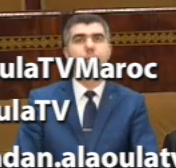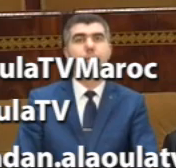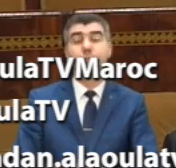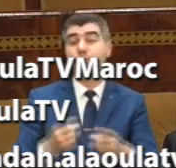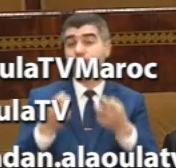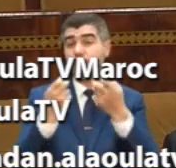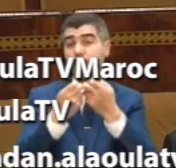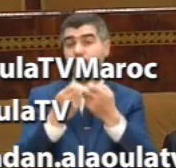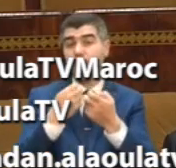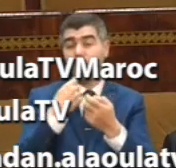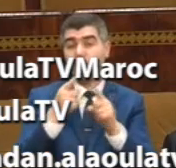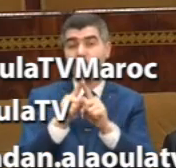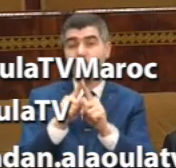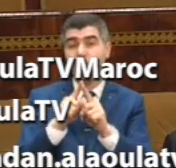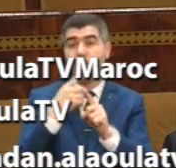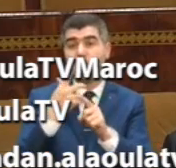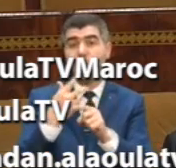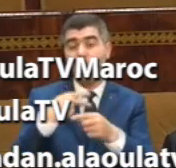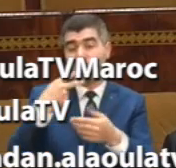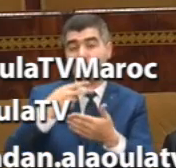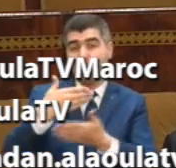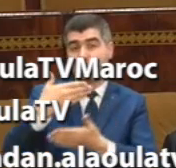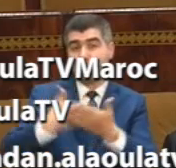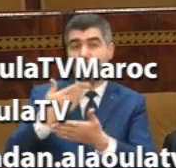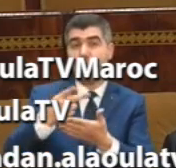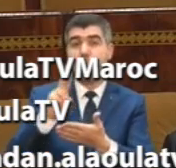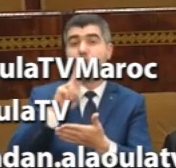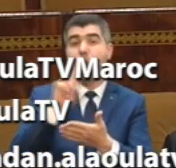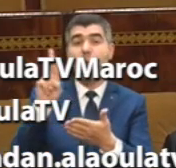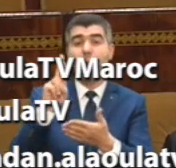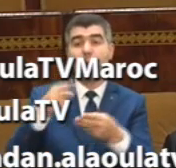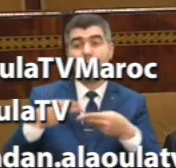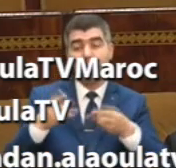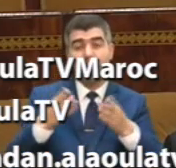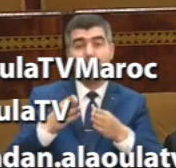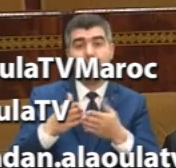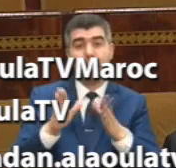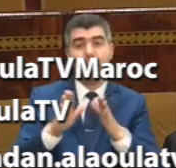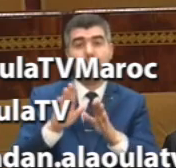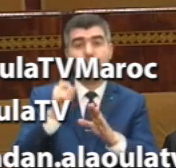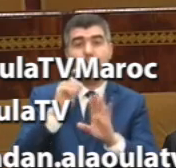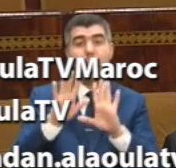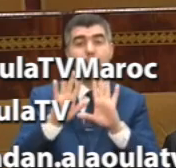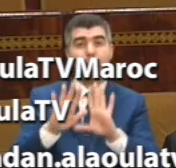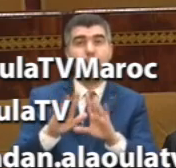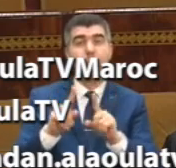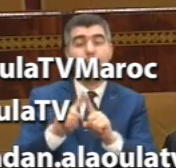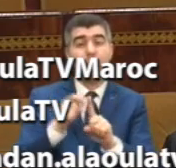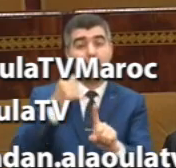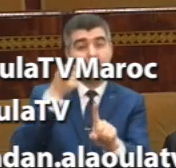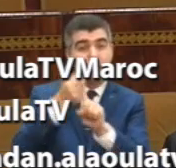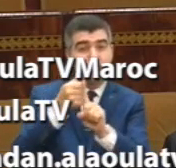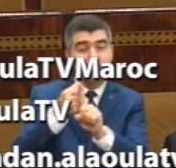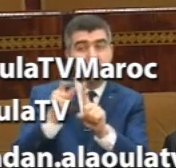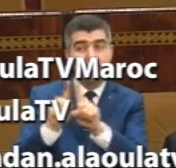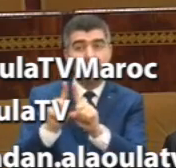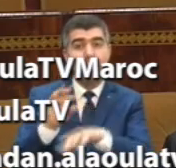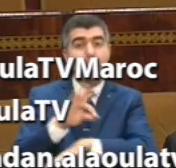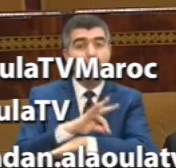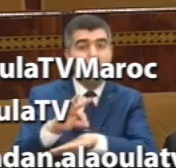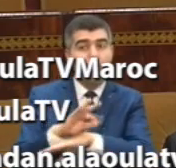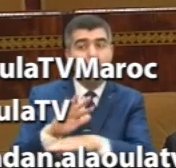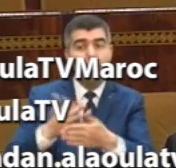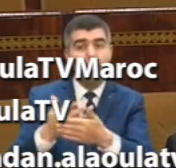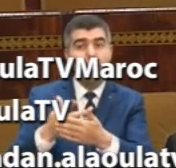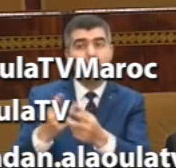أذكر بالخطاب الملكي اللي ذكر بالخطاب الملكي افتتاح الولايات التشريعية اللي طالب فيه بإصلاح الإدارة وجعلها في خدمة المواطن والاستثمار، لكن